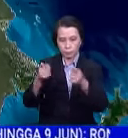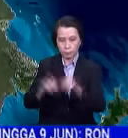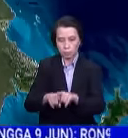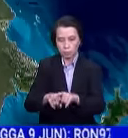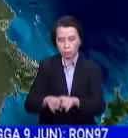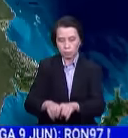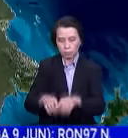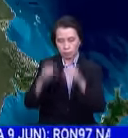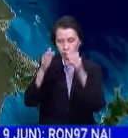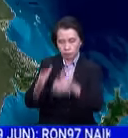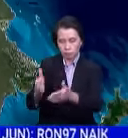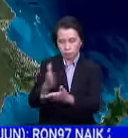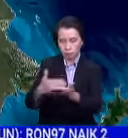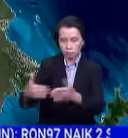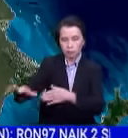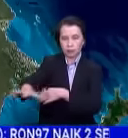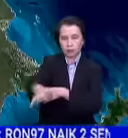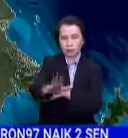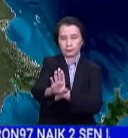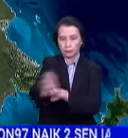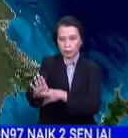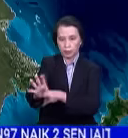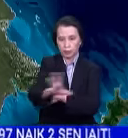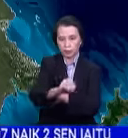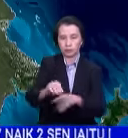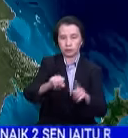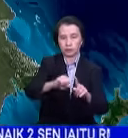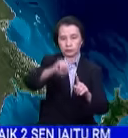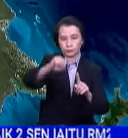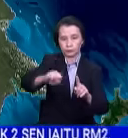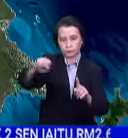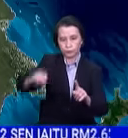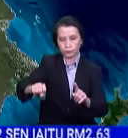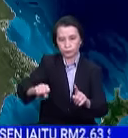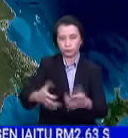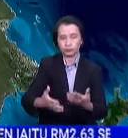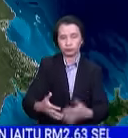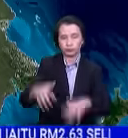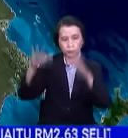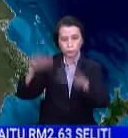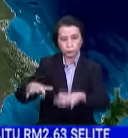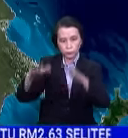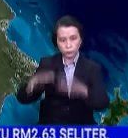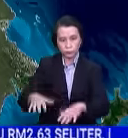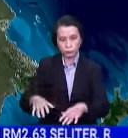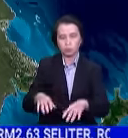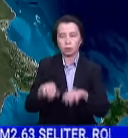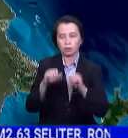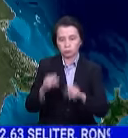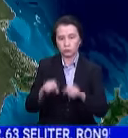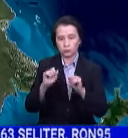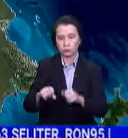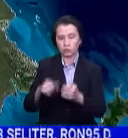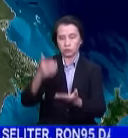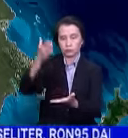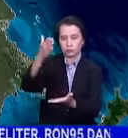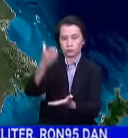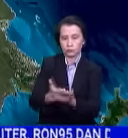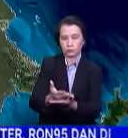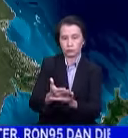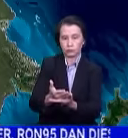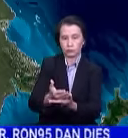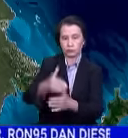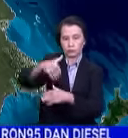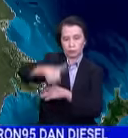dan lebih tertumpu di bahagian pantai barat dan juga Sandakan. Keadaan cuaca yang lembap ini dijangkakan akan beransur reda